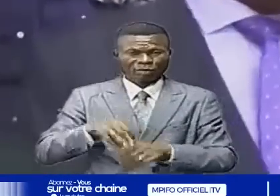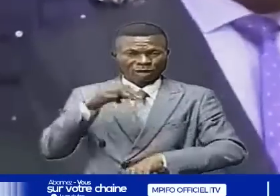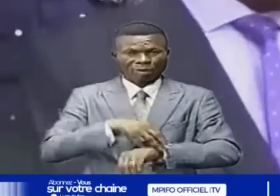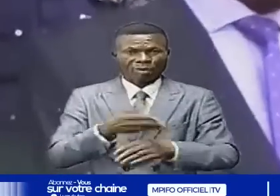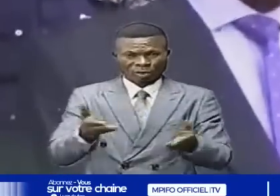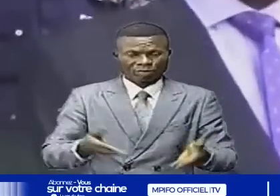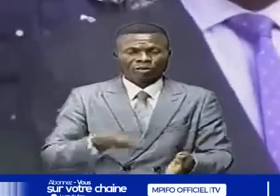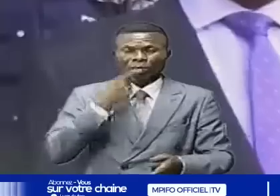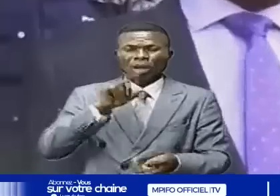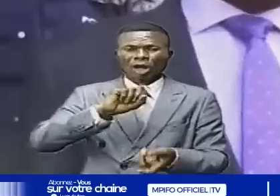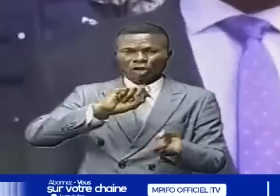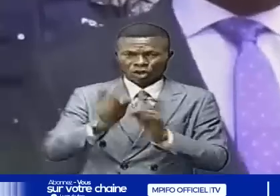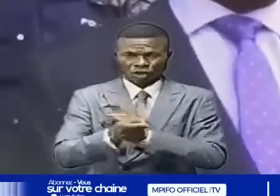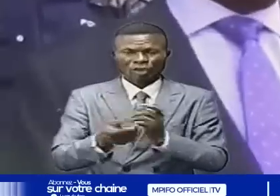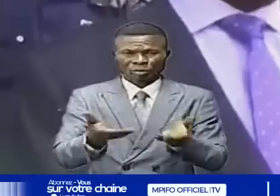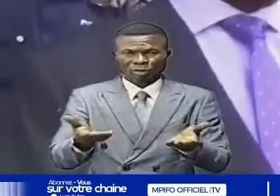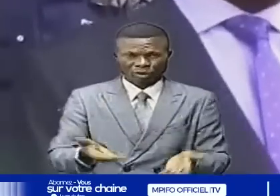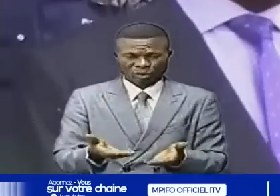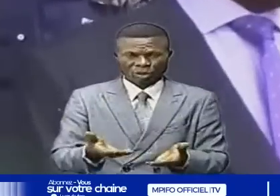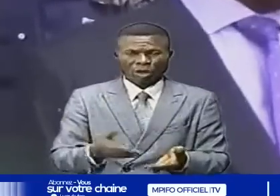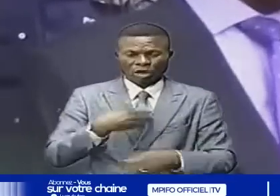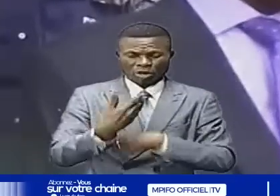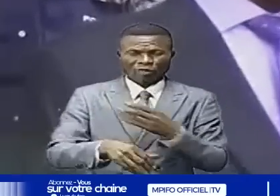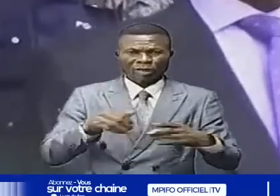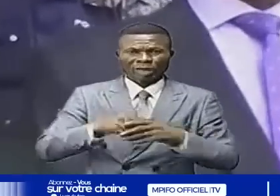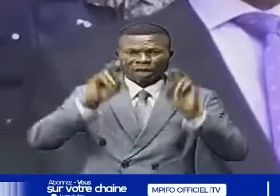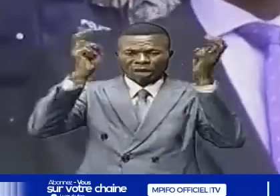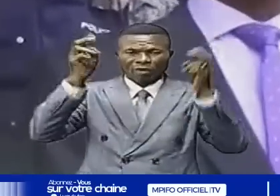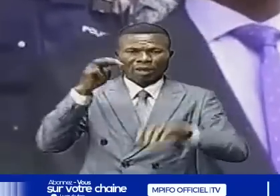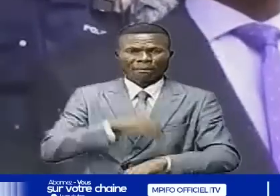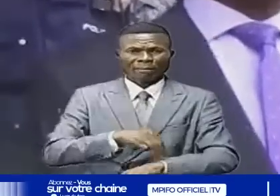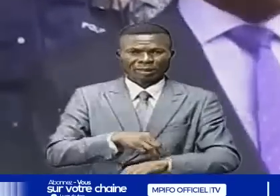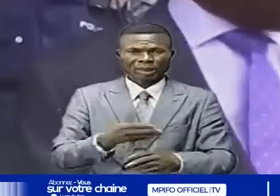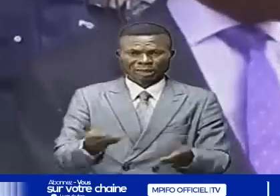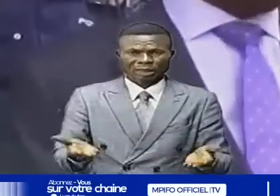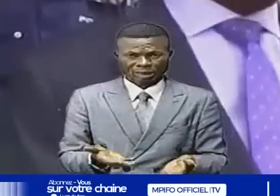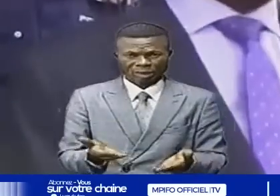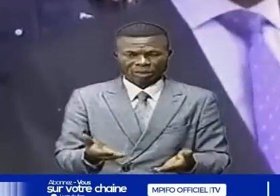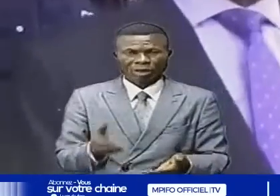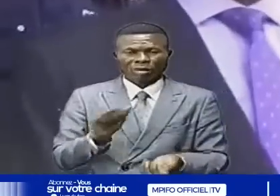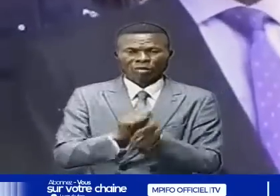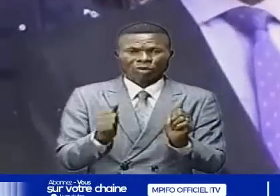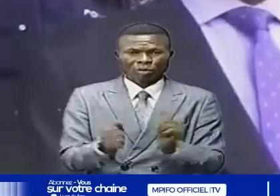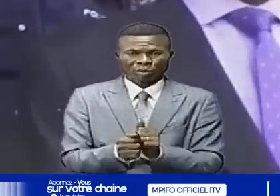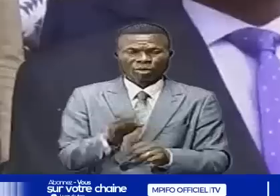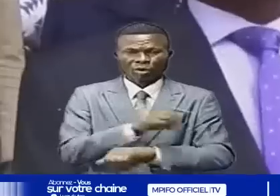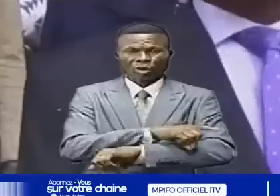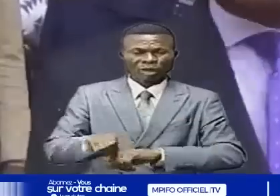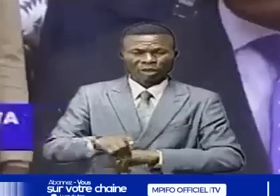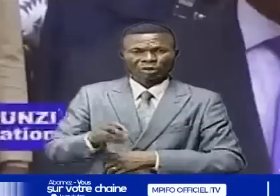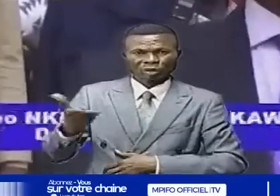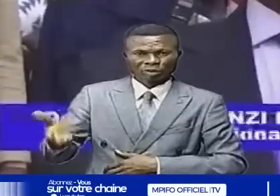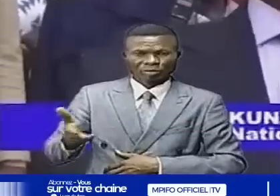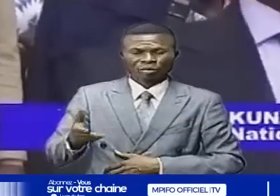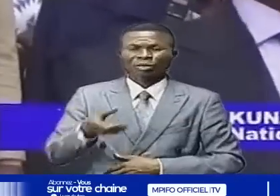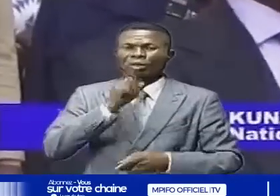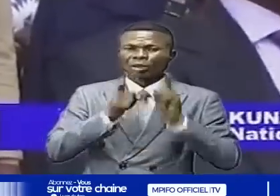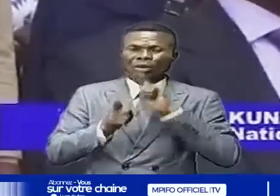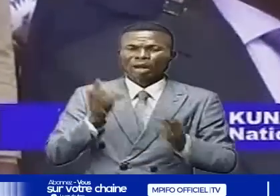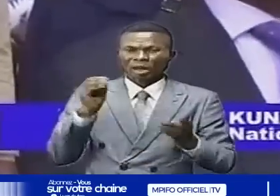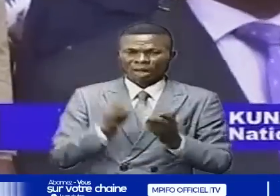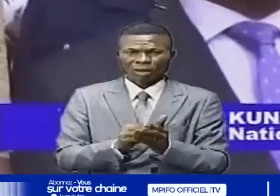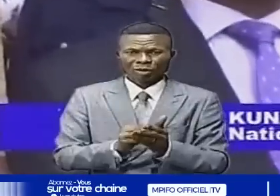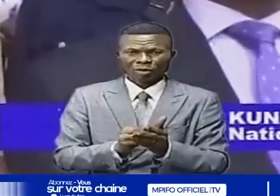des réformes, en l'occurrence, qu'il veut mener dans la ville de Matadi, en ce qui concerne son administration. Nous avons échangé aussi